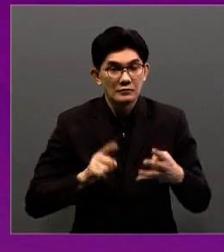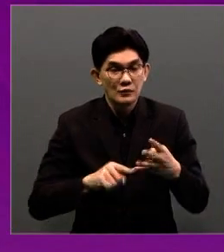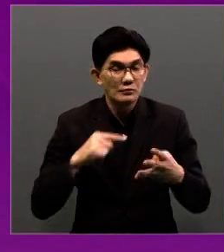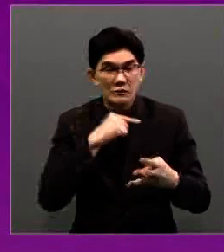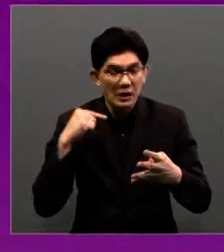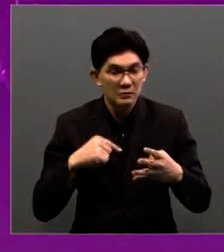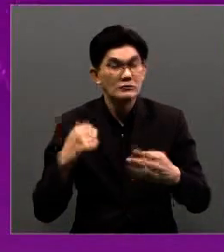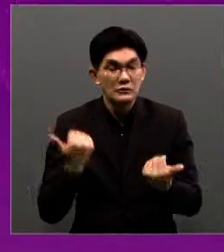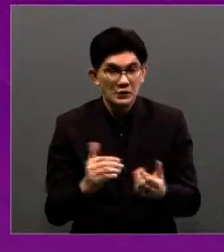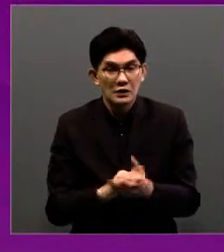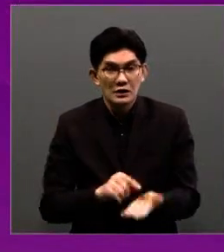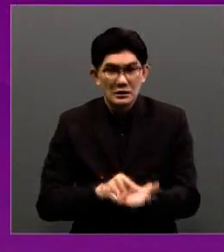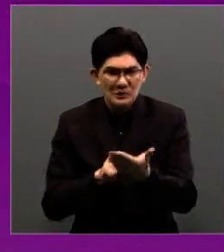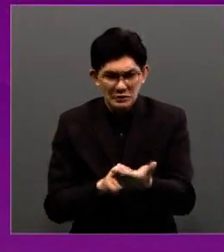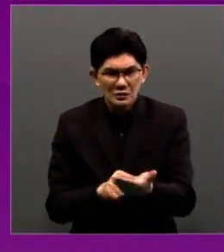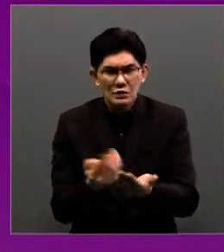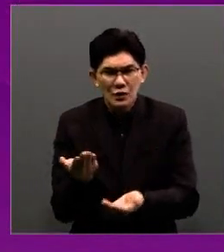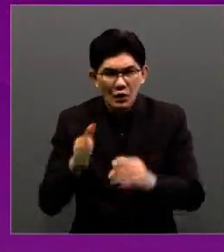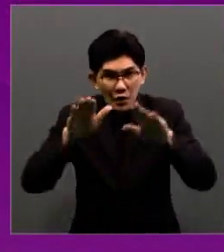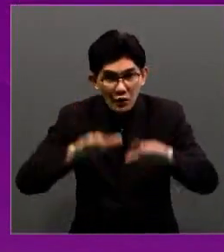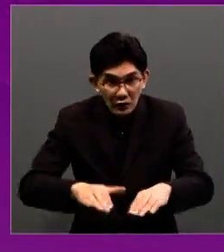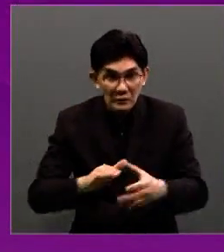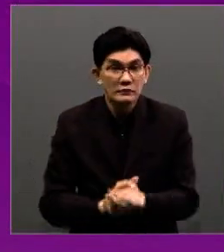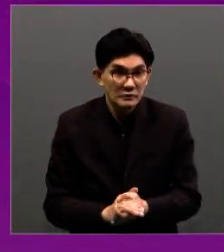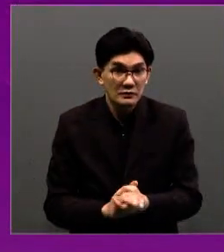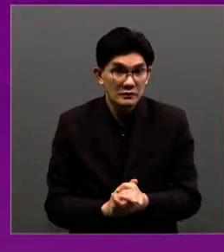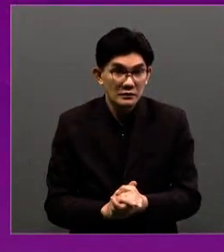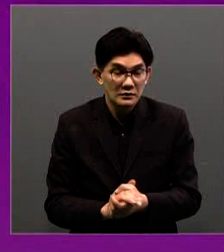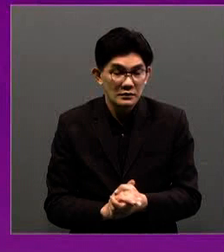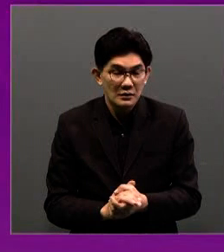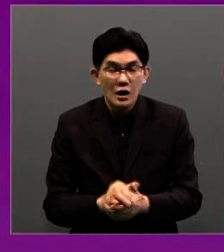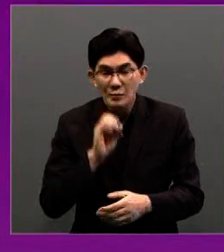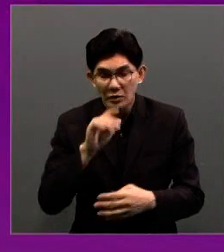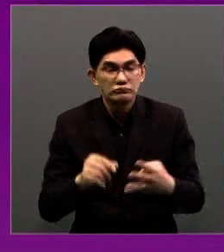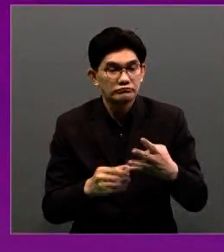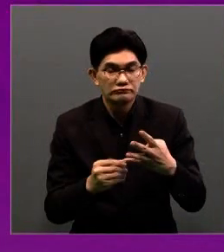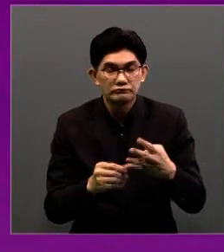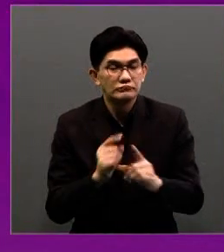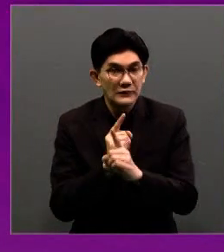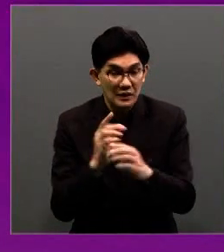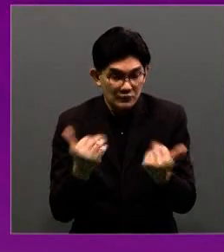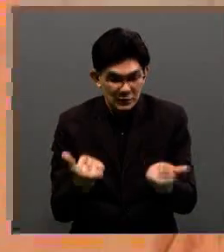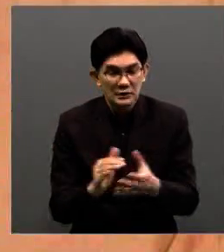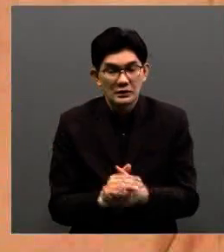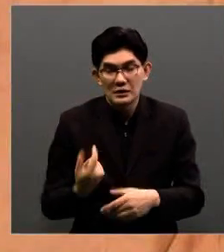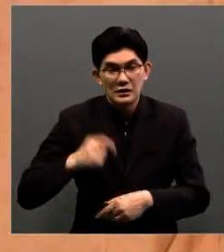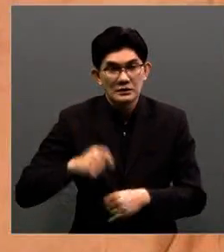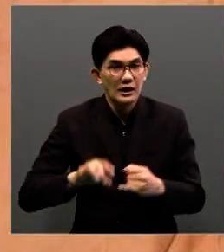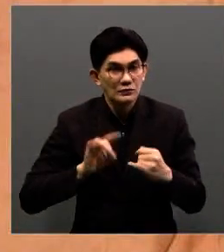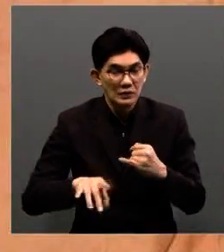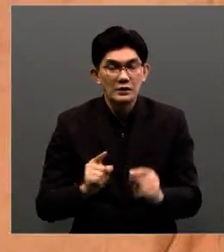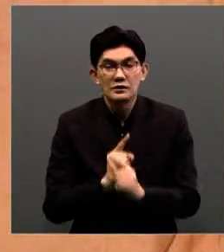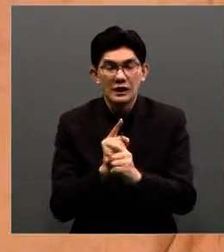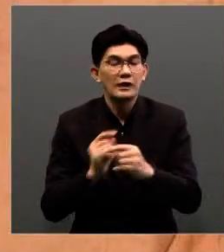ชีวิตผอ.กอล์ฟเนี่ยยื่นอุทธรณ์ขอรถโทษศาลชั้นอุทธรณ์ก็ยืนตามศาลชั้นต้นและวันนี้ศาลฎีกาพิพากษายืน